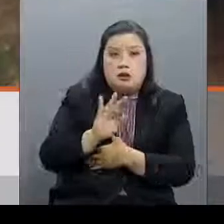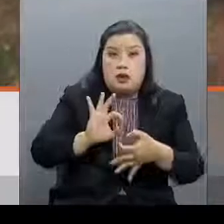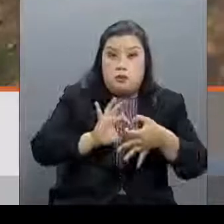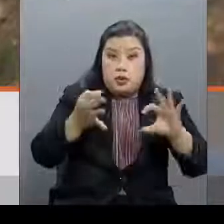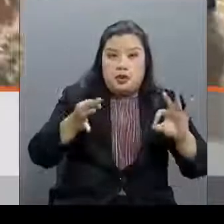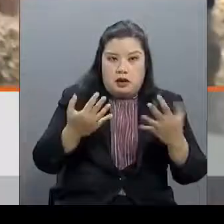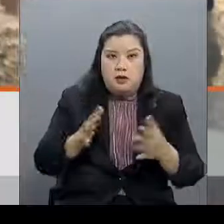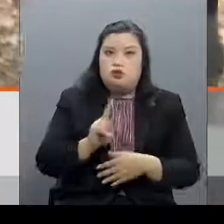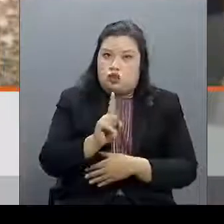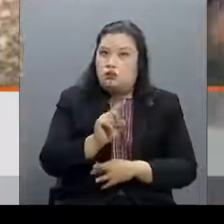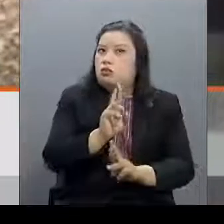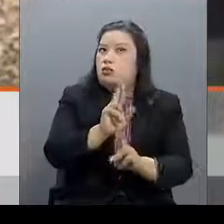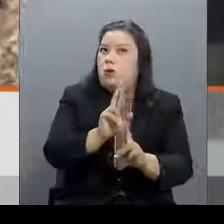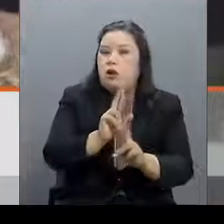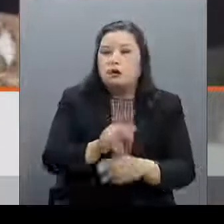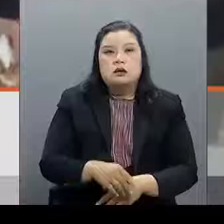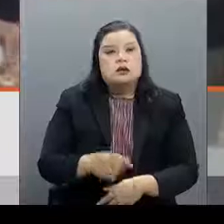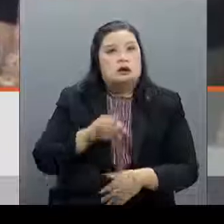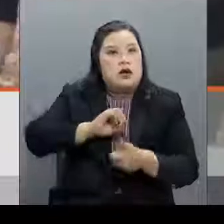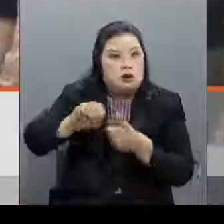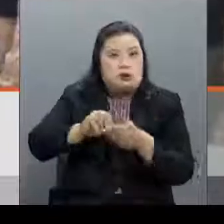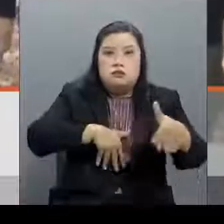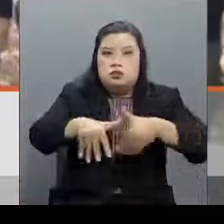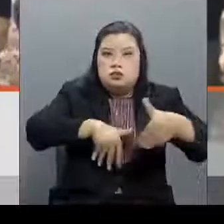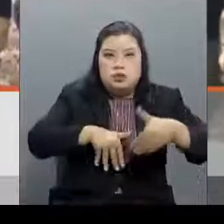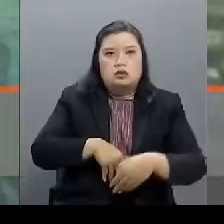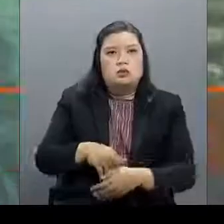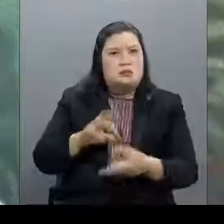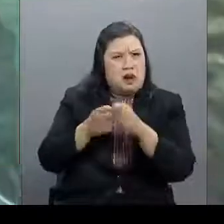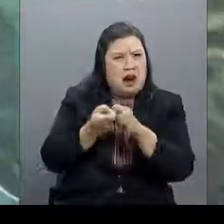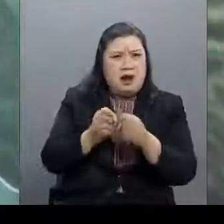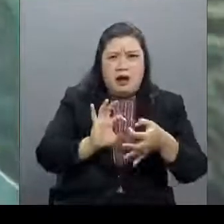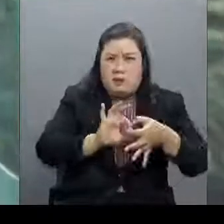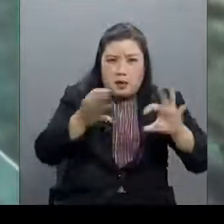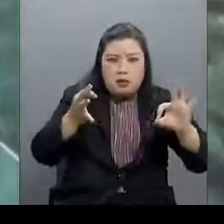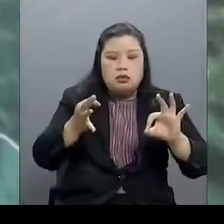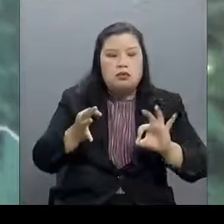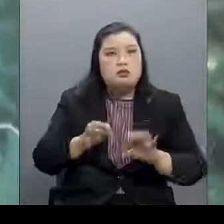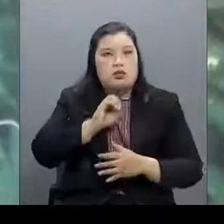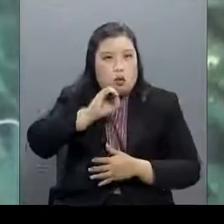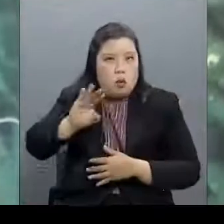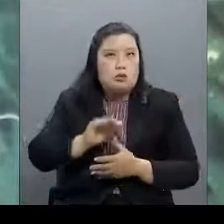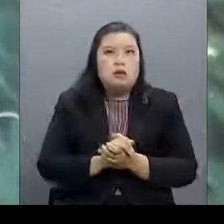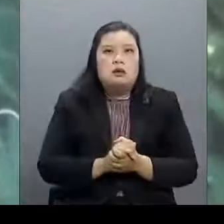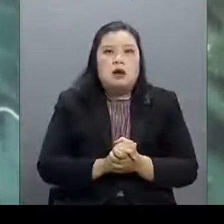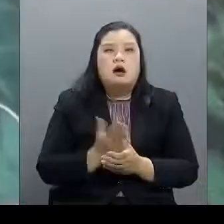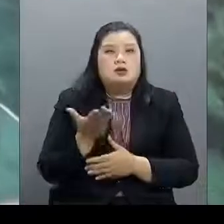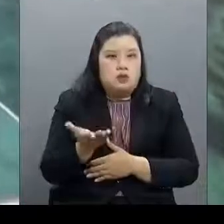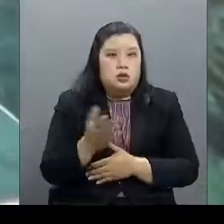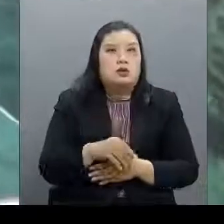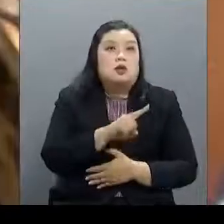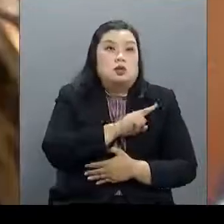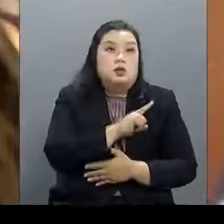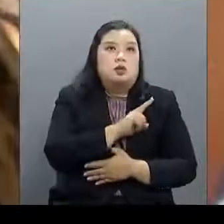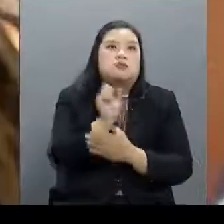พร้อมเฝ้าระวังป้องกันและส้างคามเข้าใจให้กบประชาชนถผลกระทบทางด้านของนายชัชวาล ทองดีเลิดตัแทนสภา